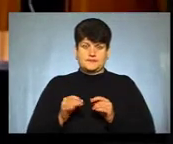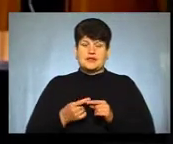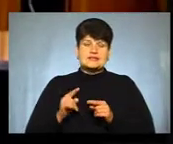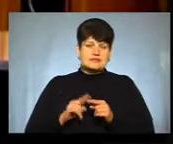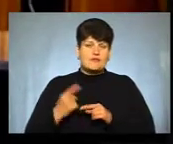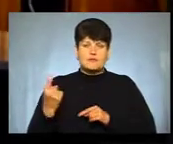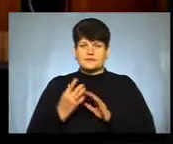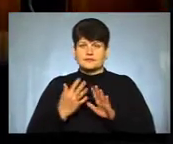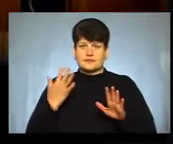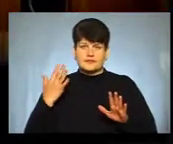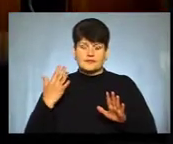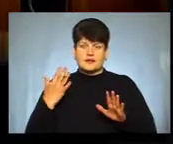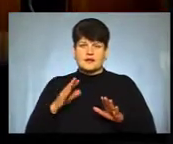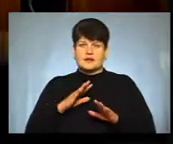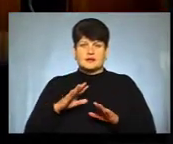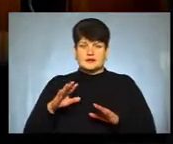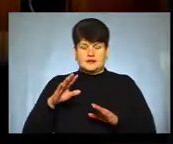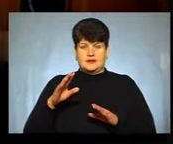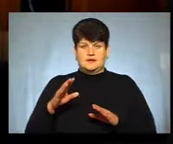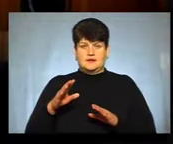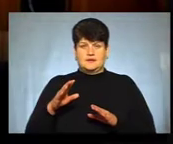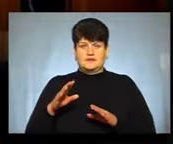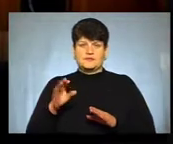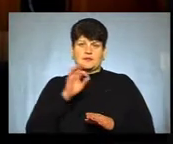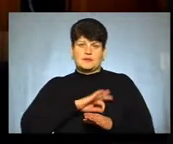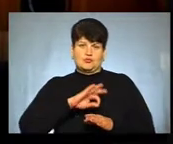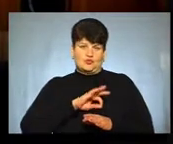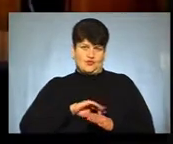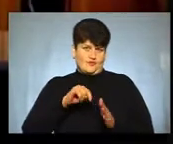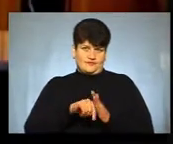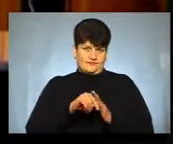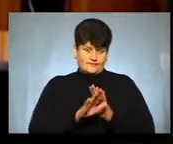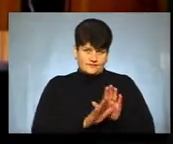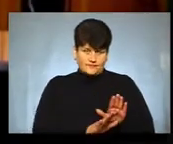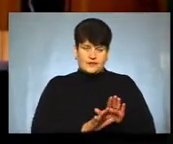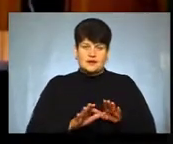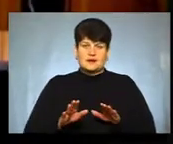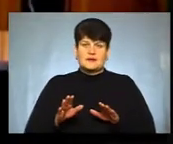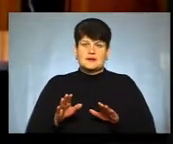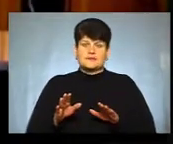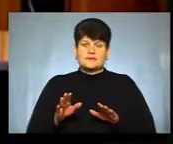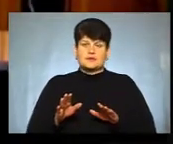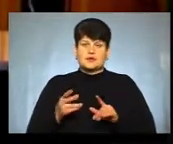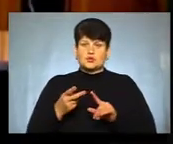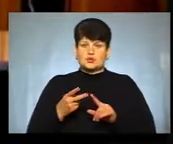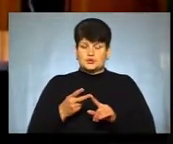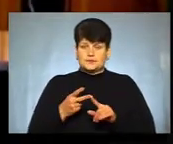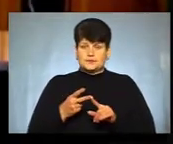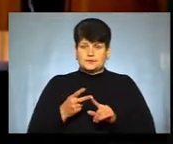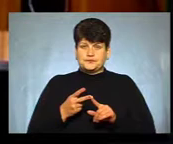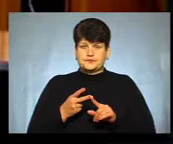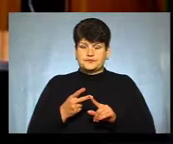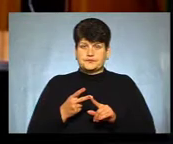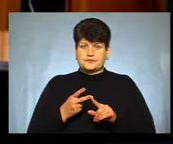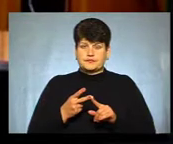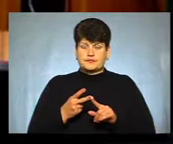все, некомерційний характер, тому що він не повинен приносити прибуток автору проєкту чи навіть самій міській раді. Друге – це